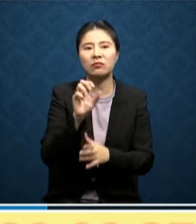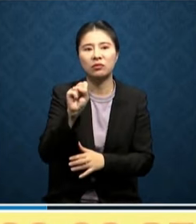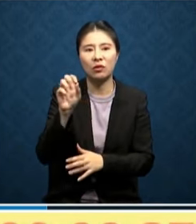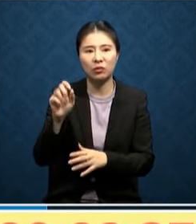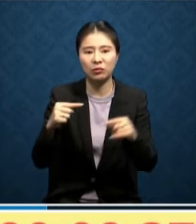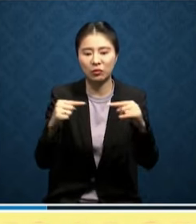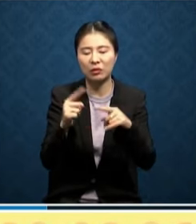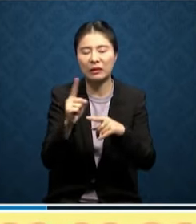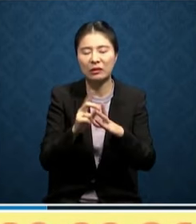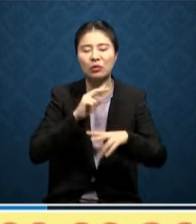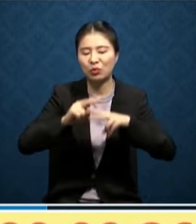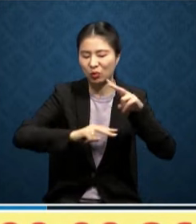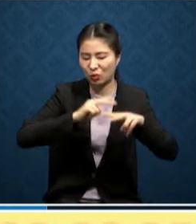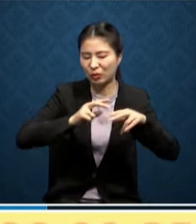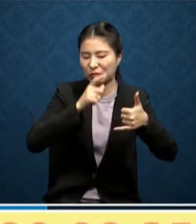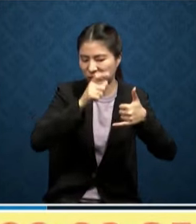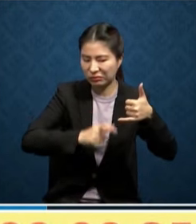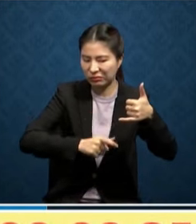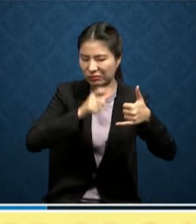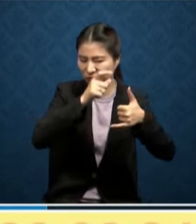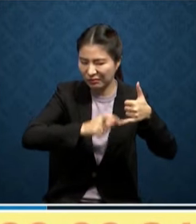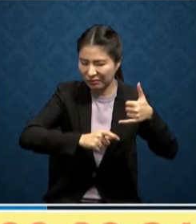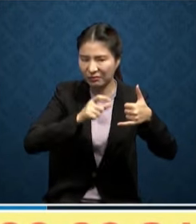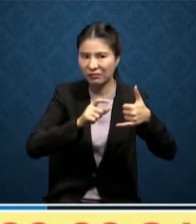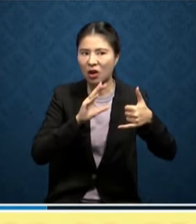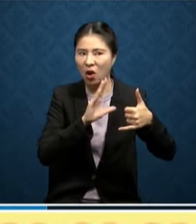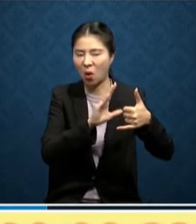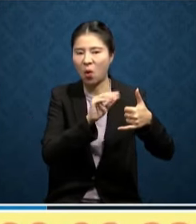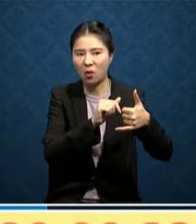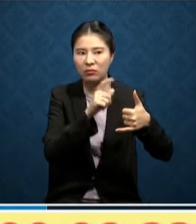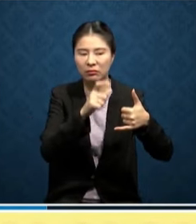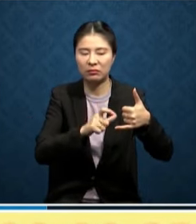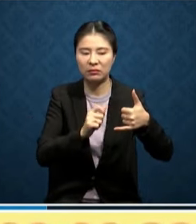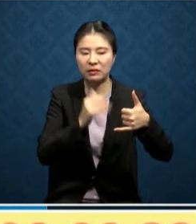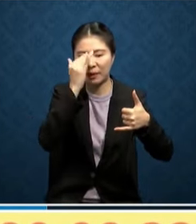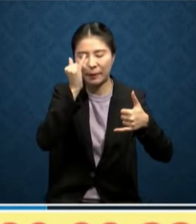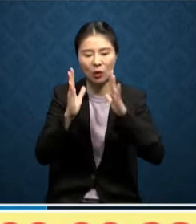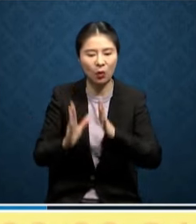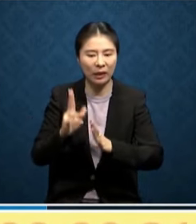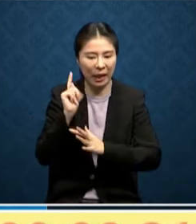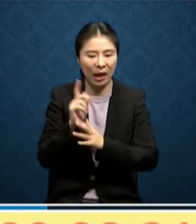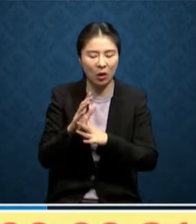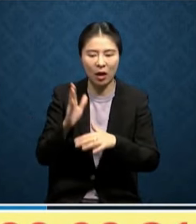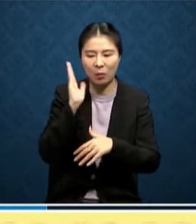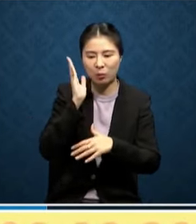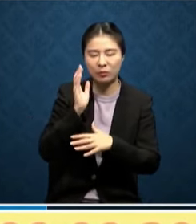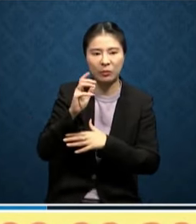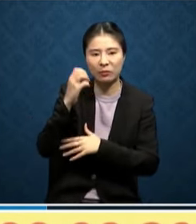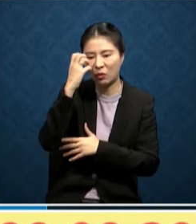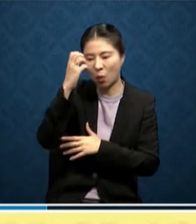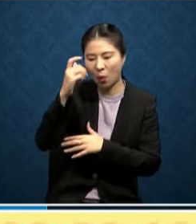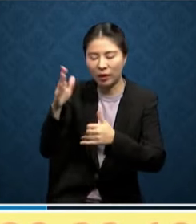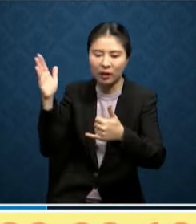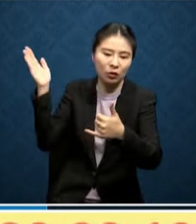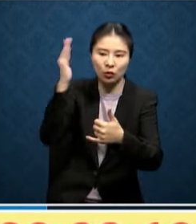ฮะว่าขอให้ตรวจสอบนะฮะลักษณะของพฤติกรรมของท่านสมาชิกสภาผู้แทนราษฎรท่านนี้นะฮะว่าเป็นการกระทำ